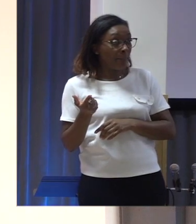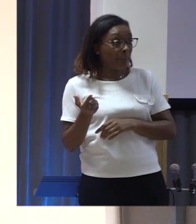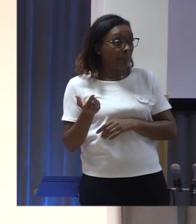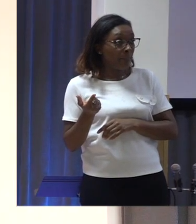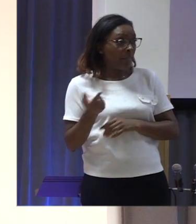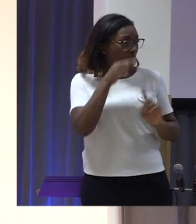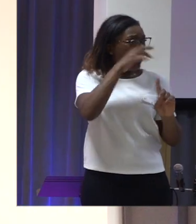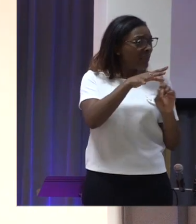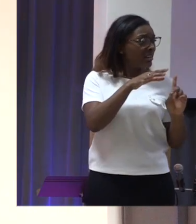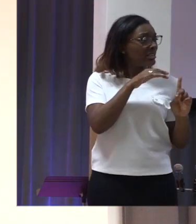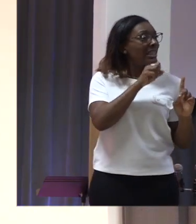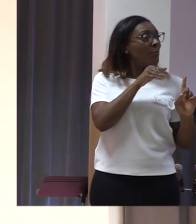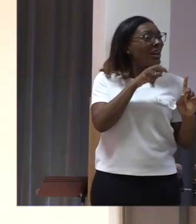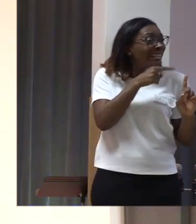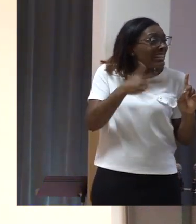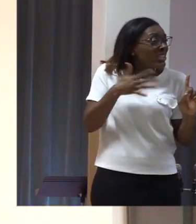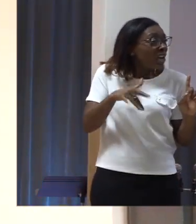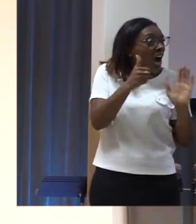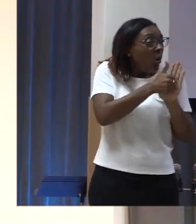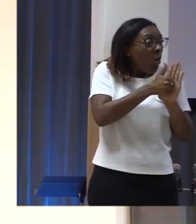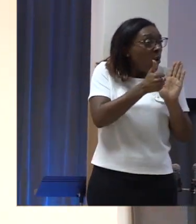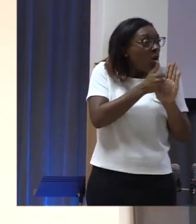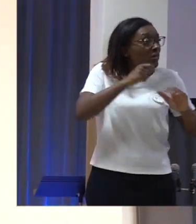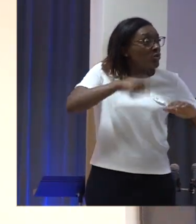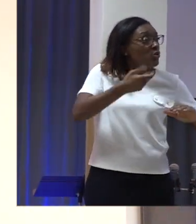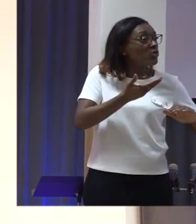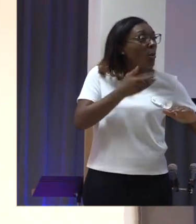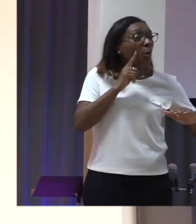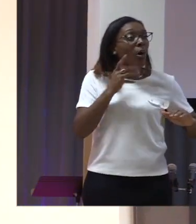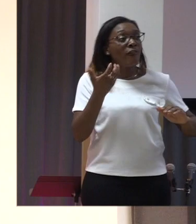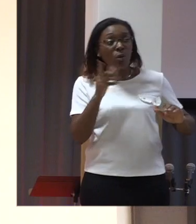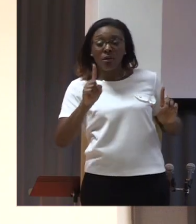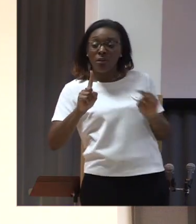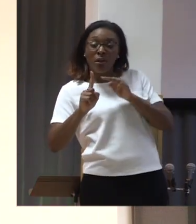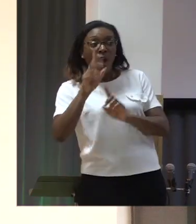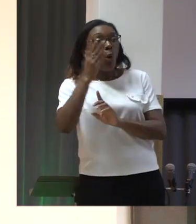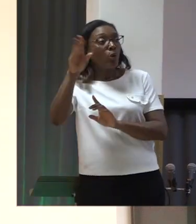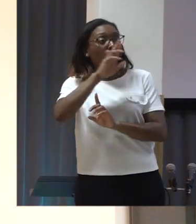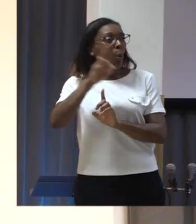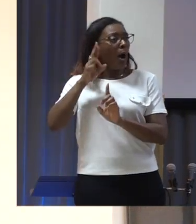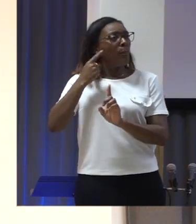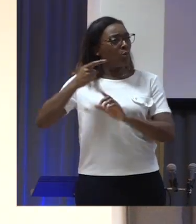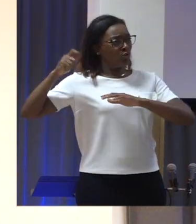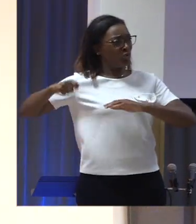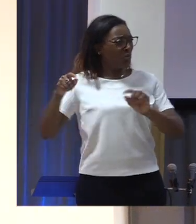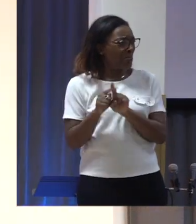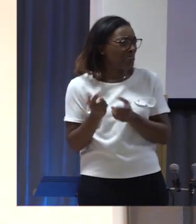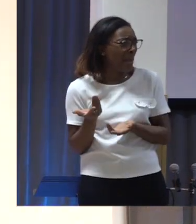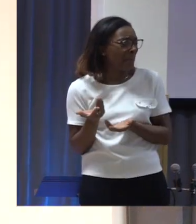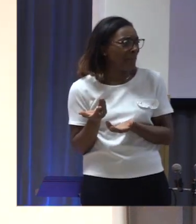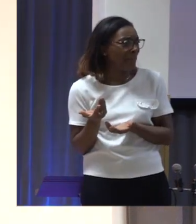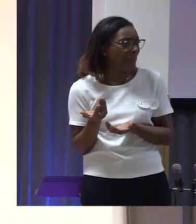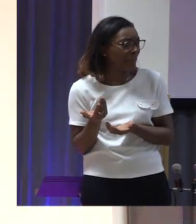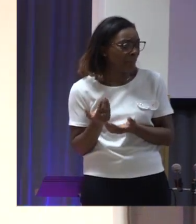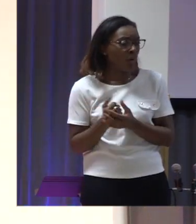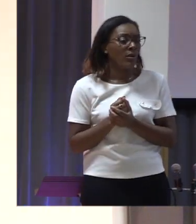Samuel. Et lorsque nous lisons le chapitre 7, il est écrit que Samuel se rendait à Bethel,